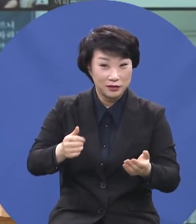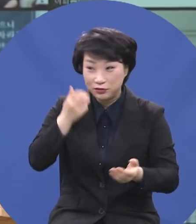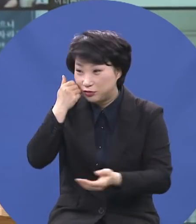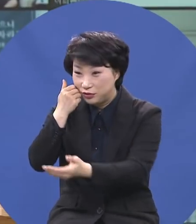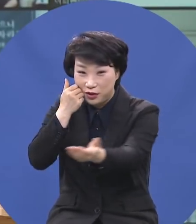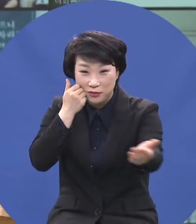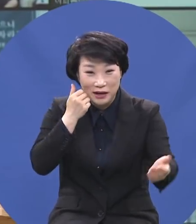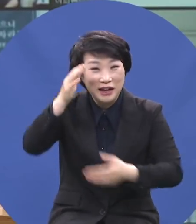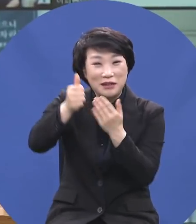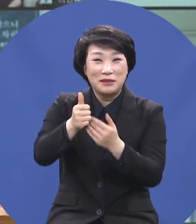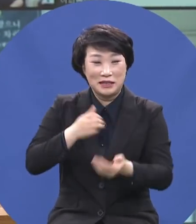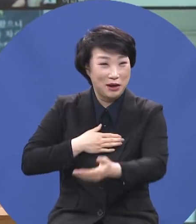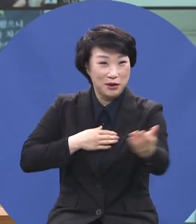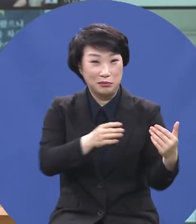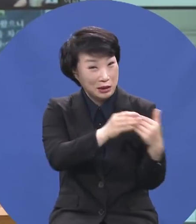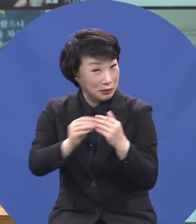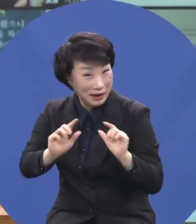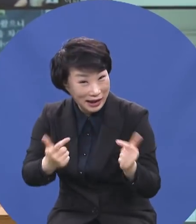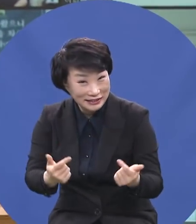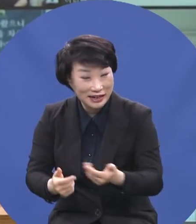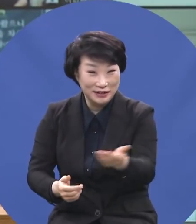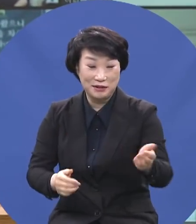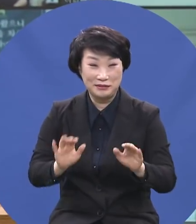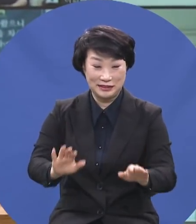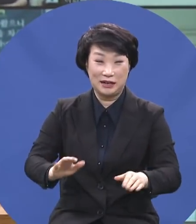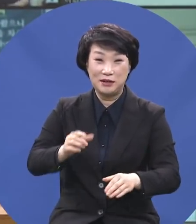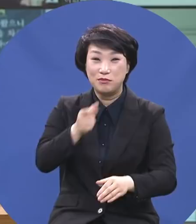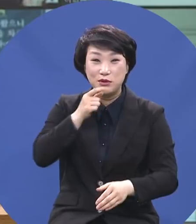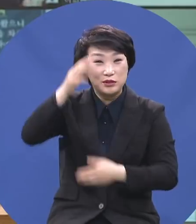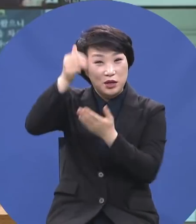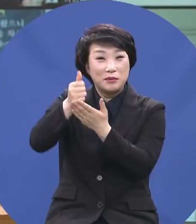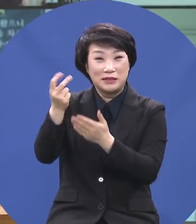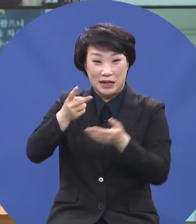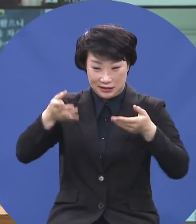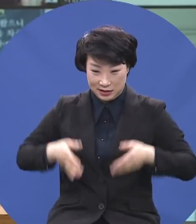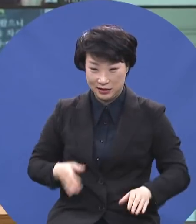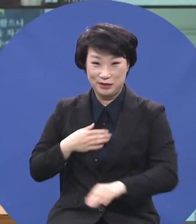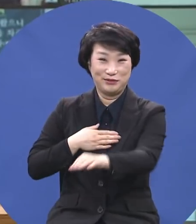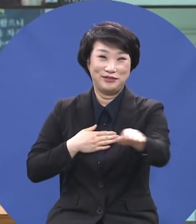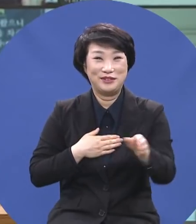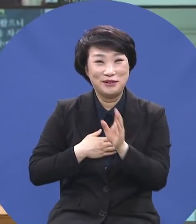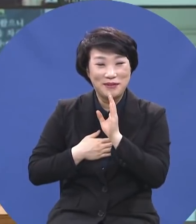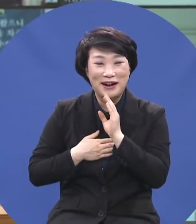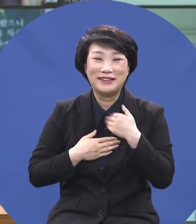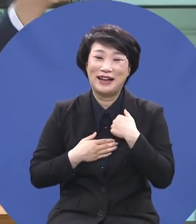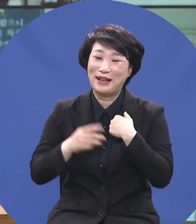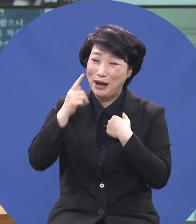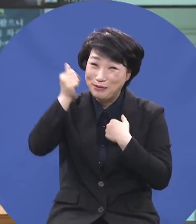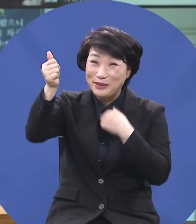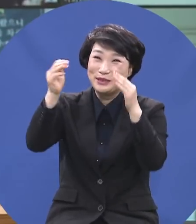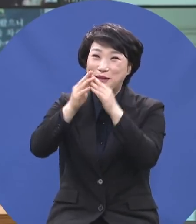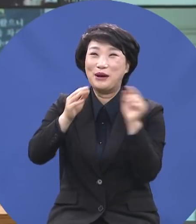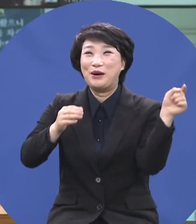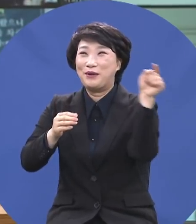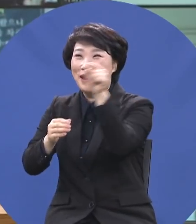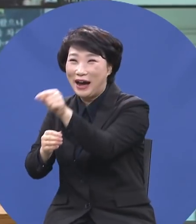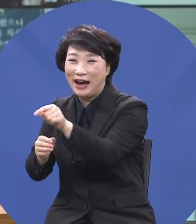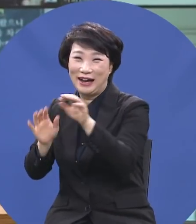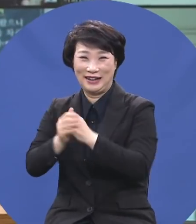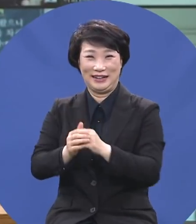게 아니야. 하나님이 물과 성령으로 거듭나도 나는 아버지 집에